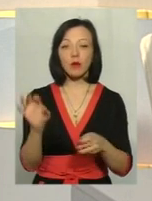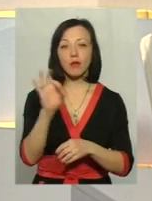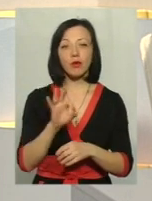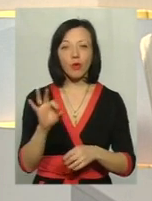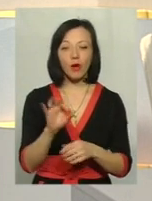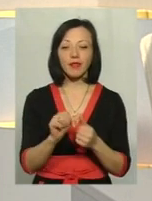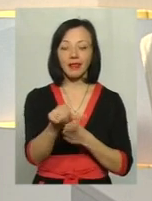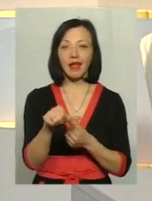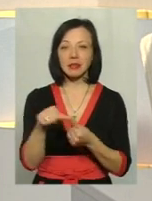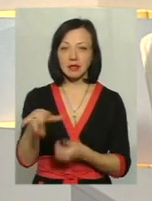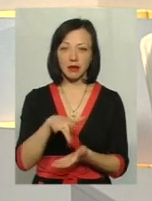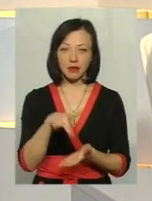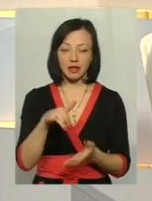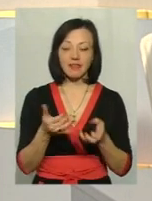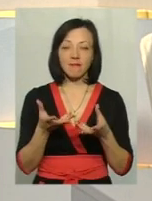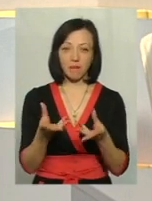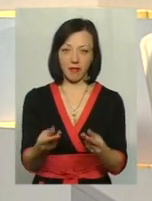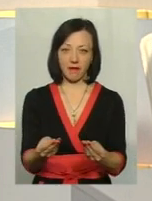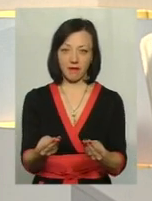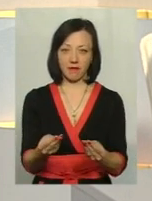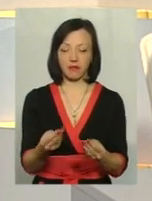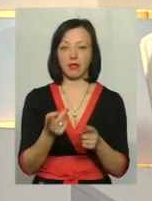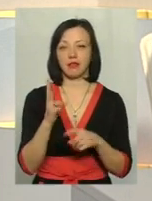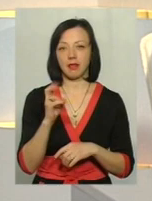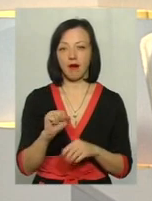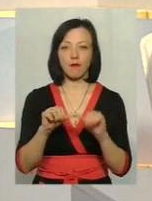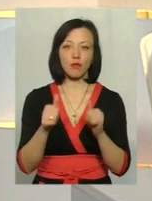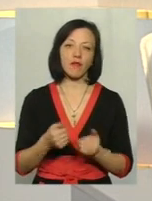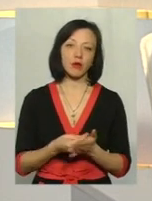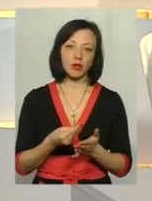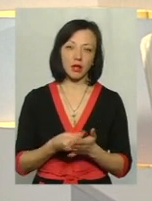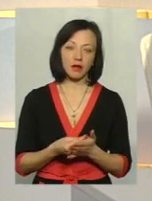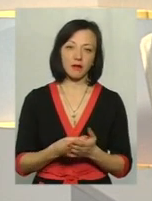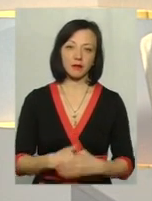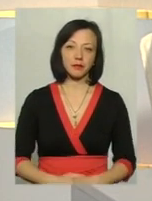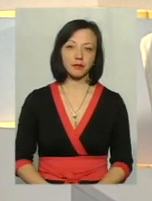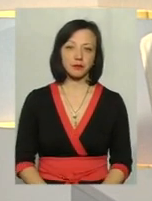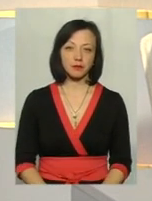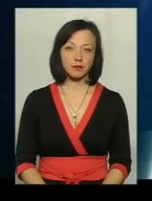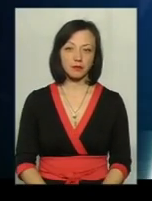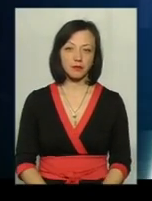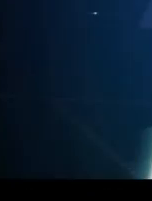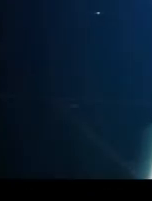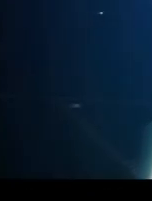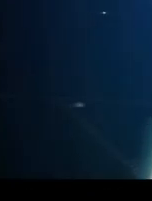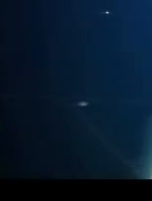про децентралізацію і вплив її на формування тарифів, зокрема.